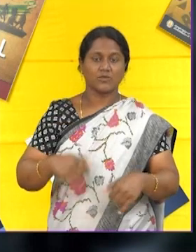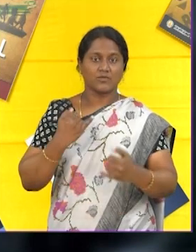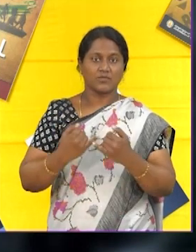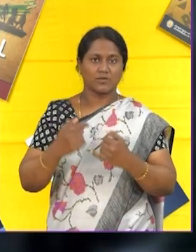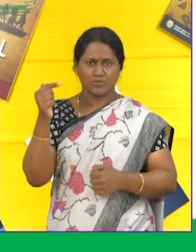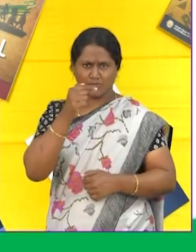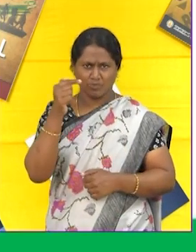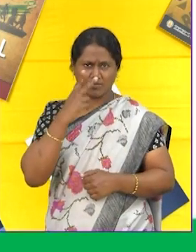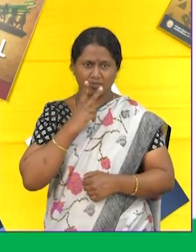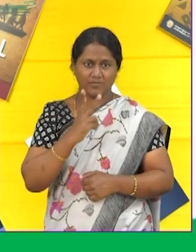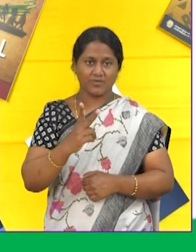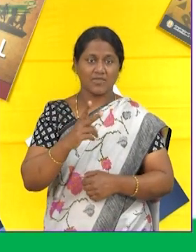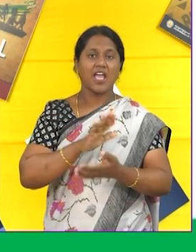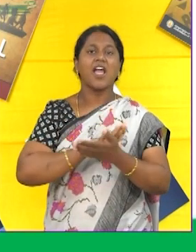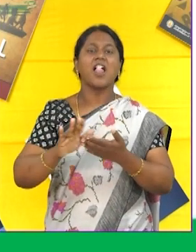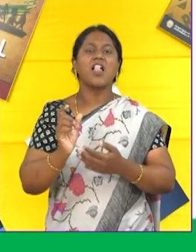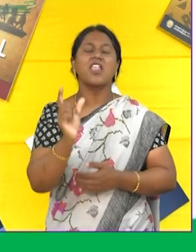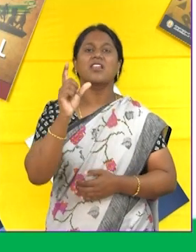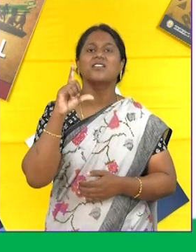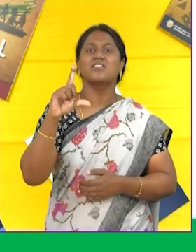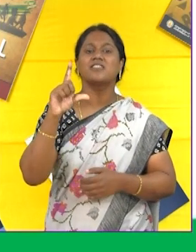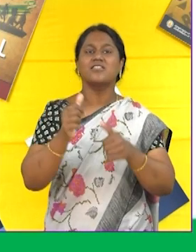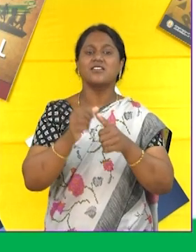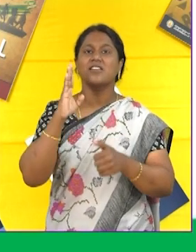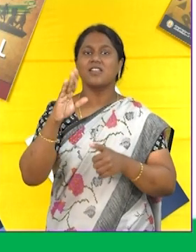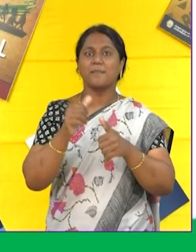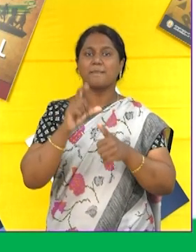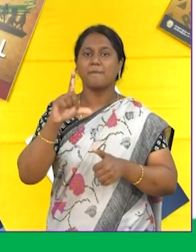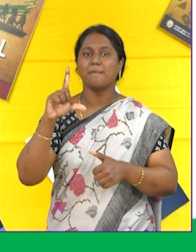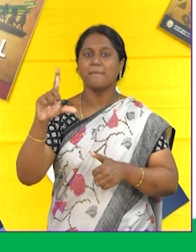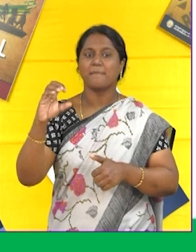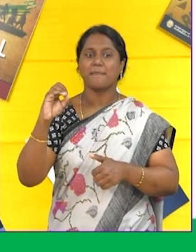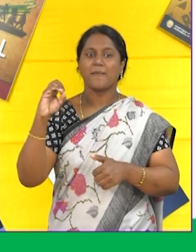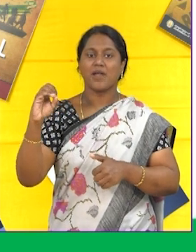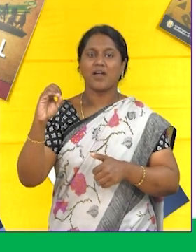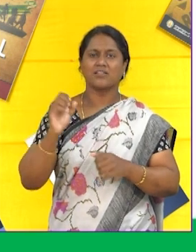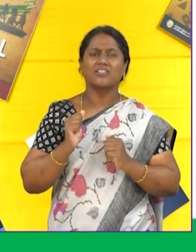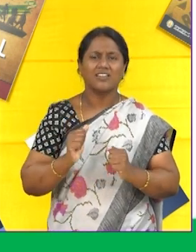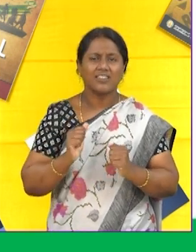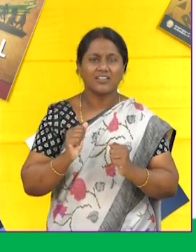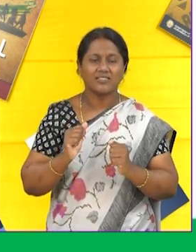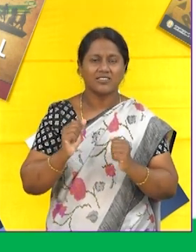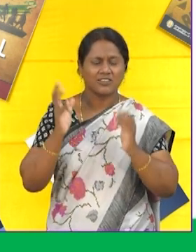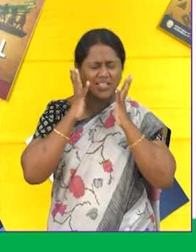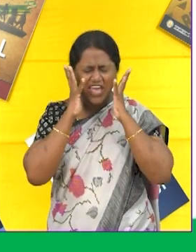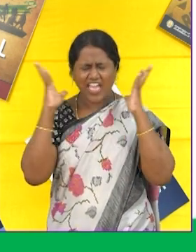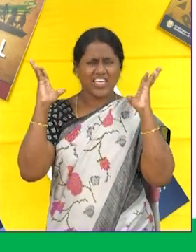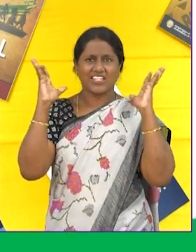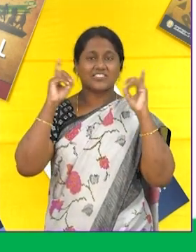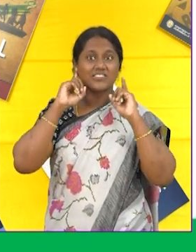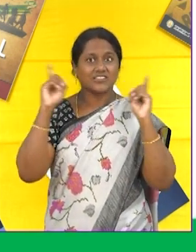நியூ வேர்ட்ஸ் நவ். ஹலபலு. ஹலபலுனா a lot of loud noise made by people who are